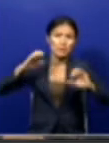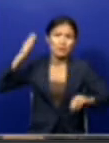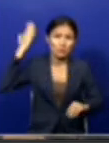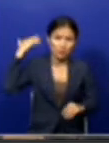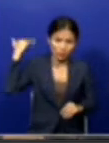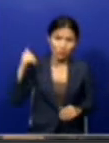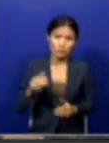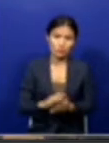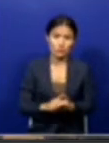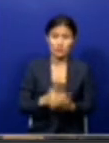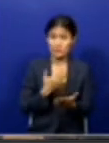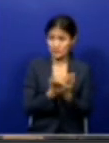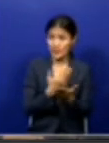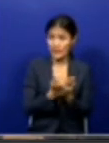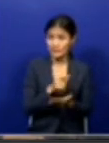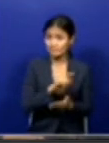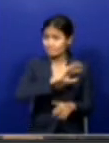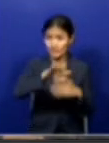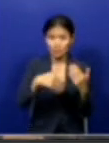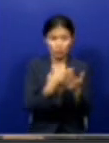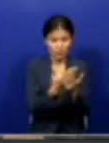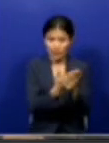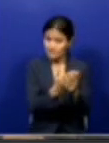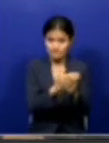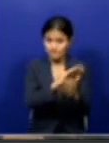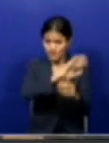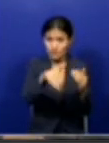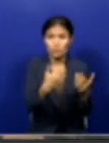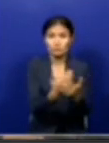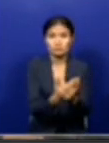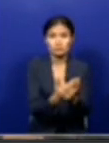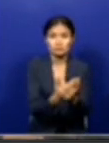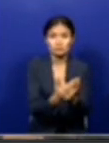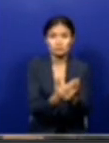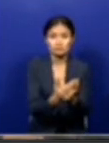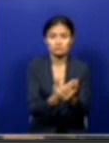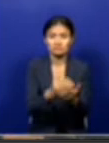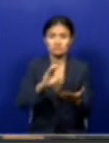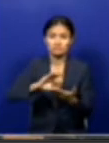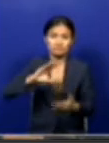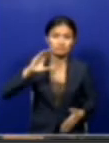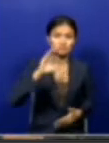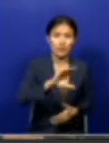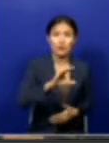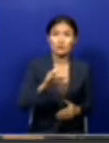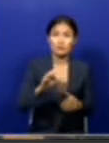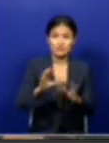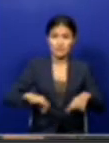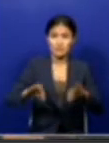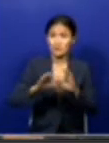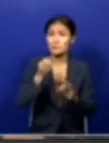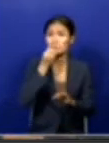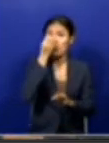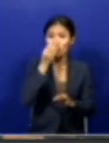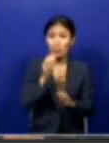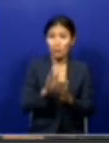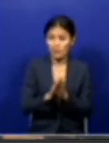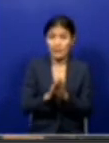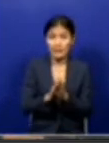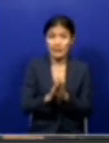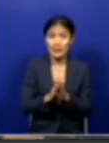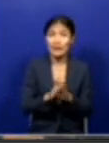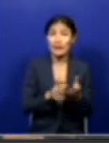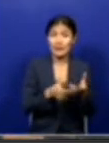ส่วนหนึ่งนะครับหรือทั้งหมดเลยนะครับถ้าเป็นไปได้นะครับชำระหนี้โดยเฉพาะดอกเบี้ย แทนให้กับพี่น้องเกษตรก